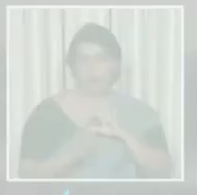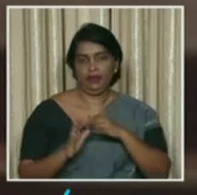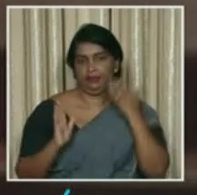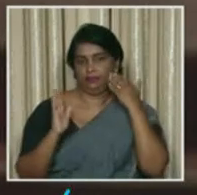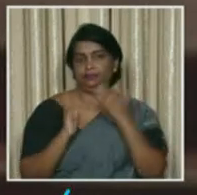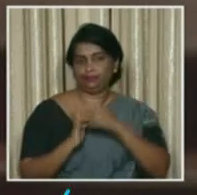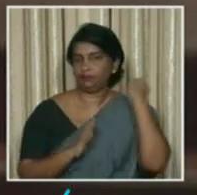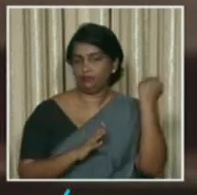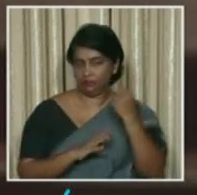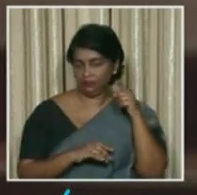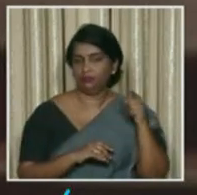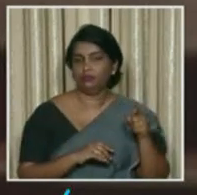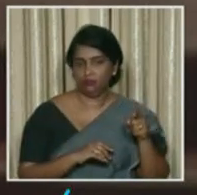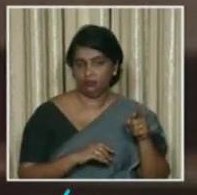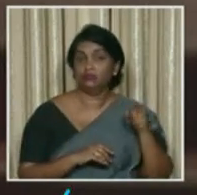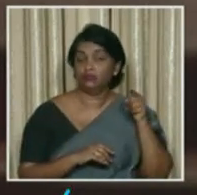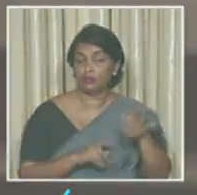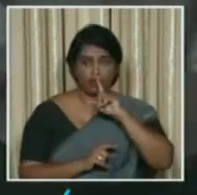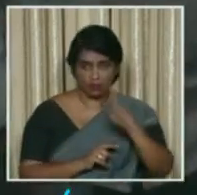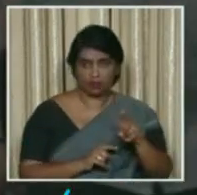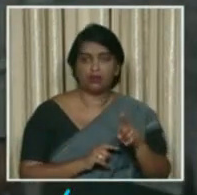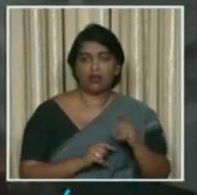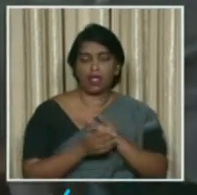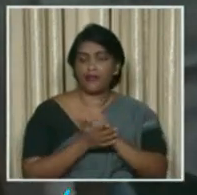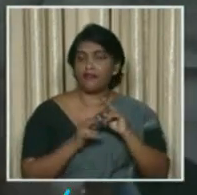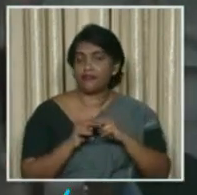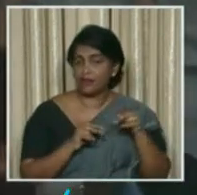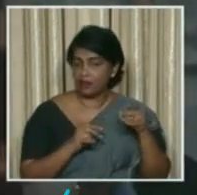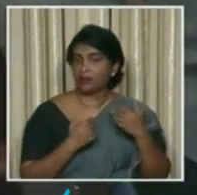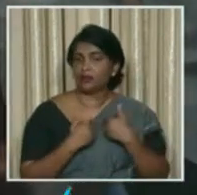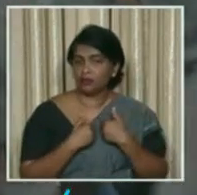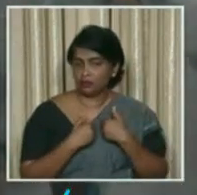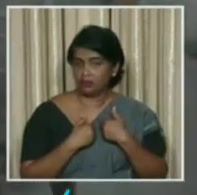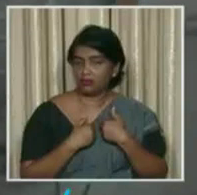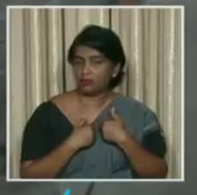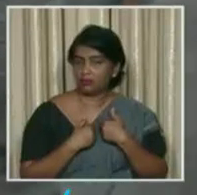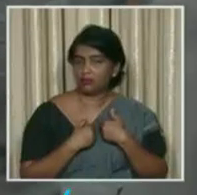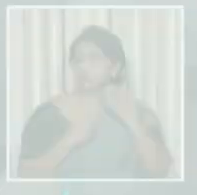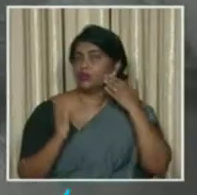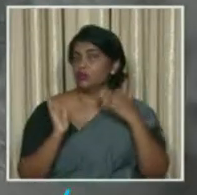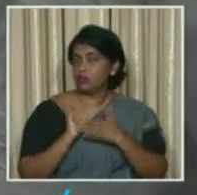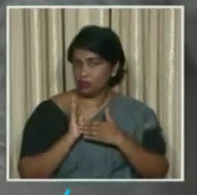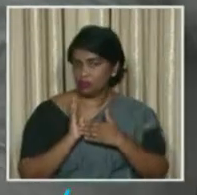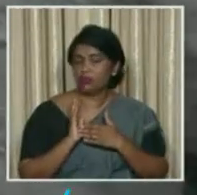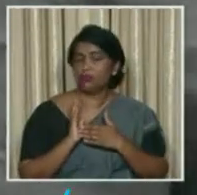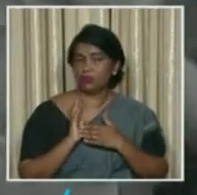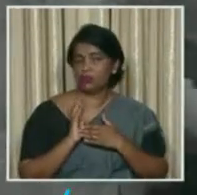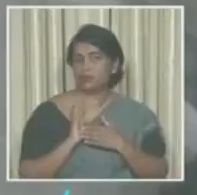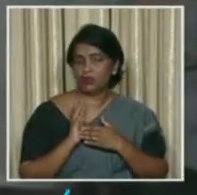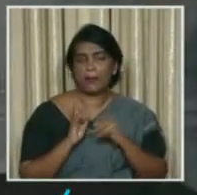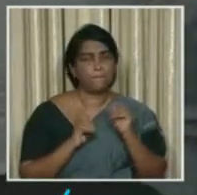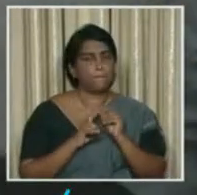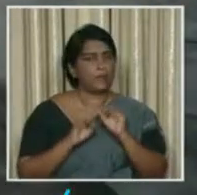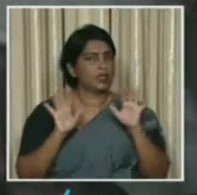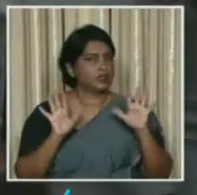sorted out is if these people are given rights to ownership over land. We'll be submitting a cabinet paper very shortly to grant these people 10 purchase. And that's about 200,000